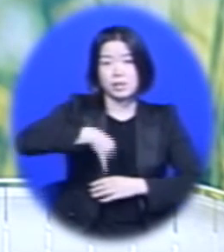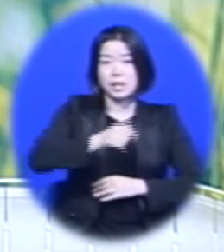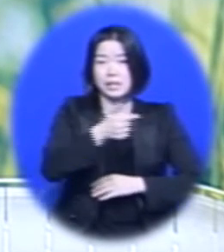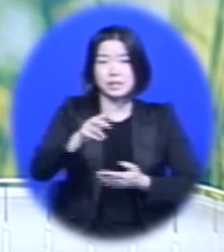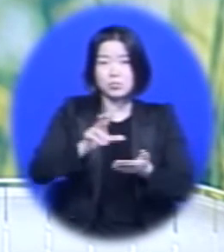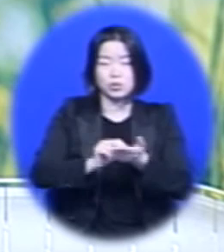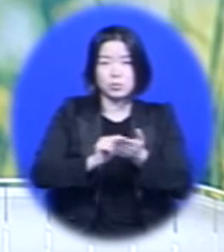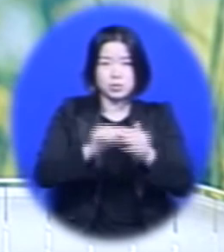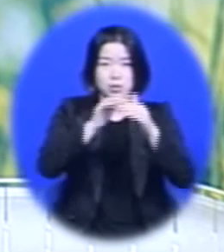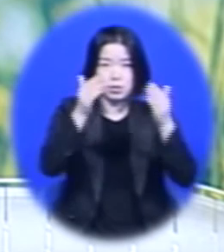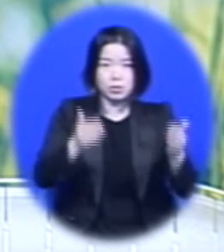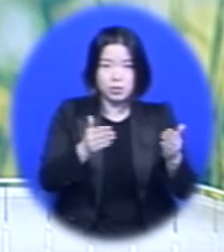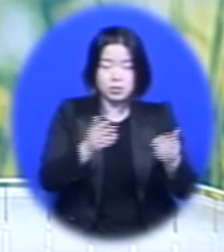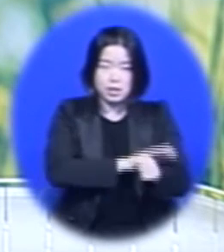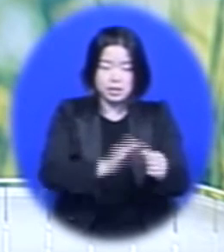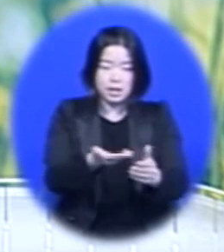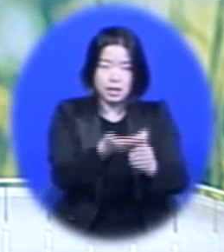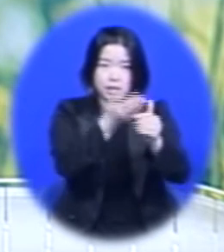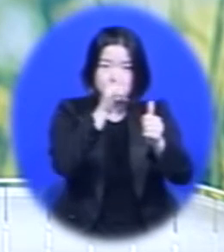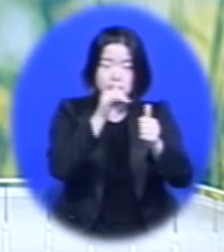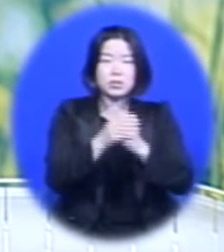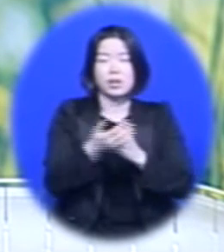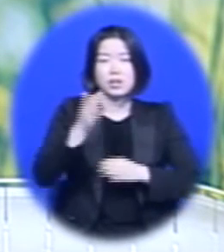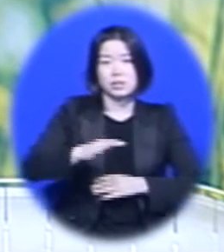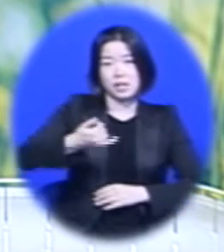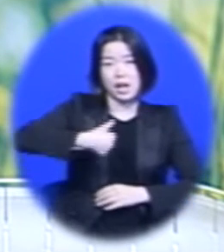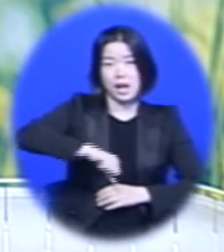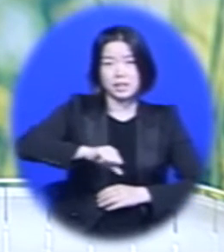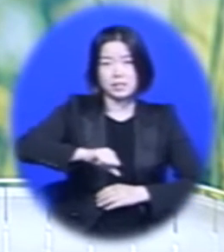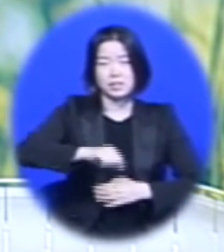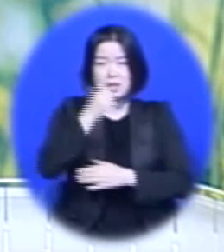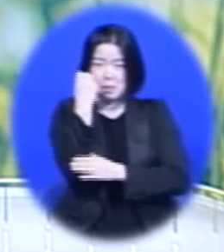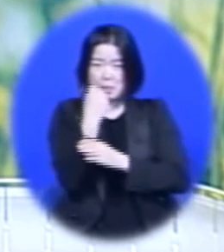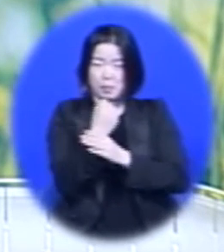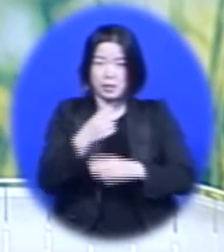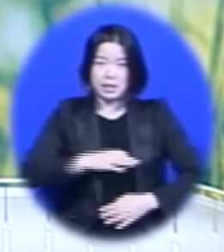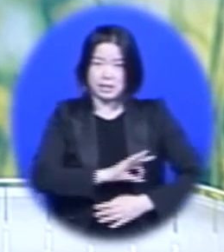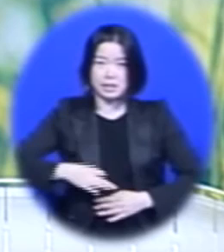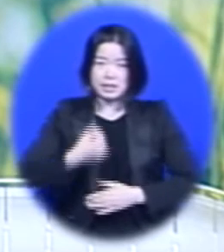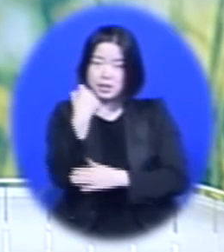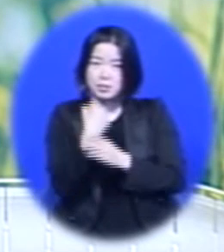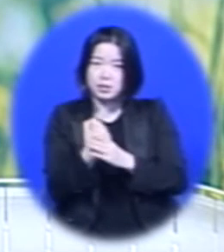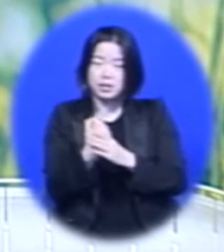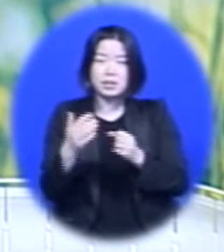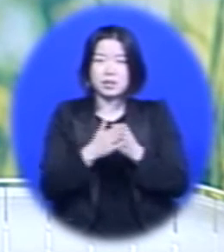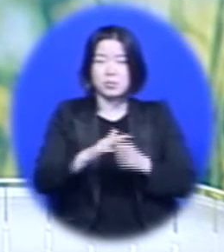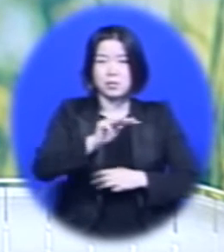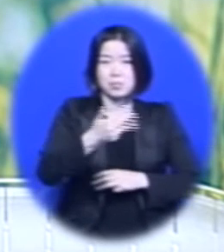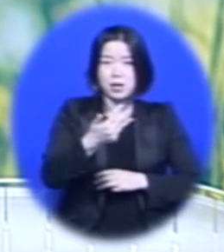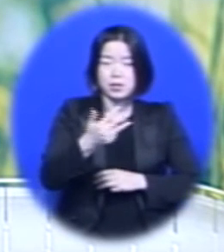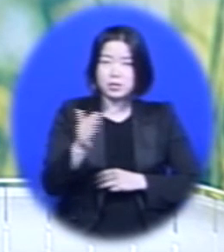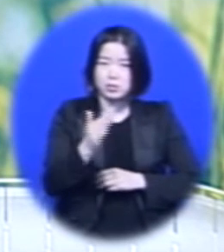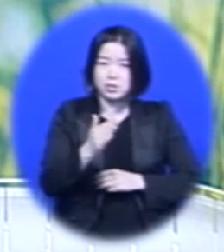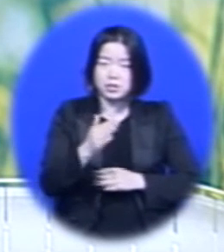없이 인큐베이터에서 잘 성장하였습니다. 그러나 아들은 폐혈증과 장 폐색으로 800g으로 장 수술을